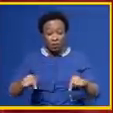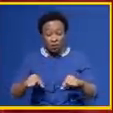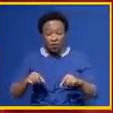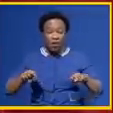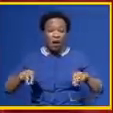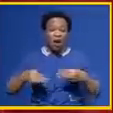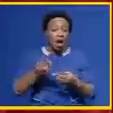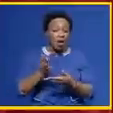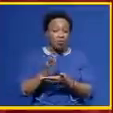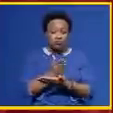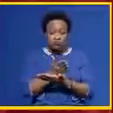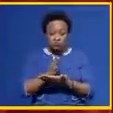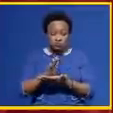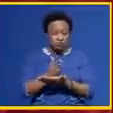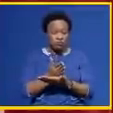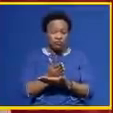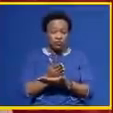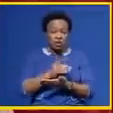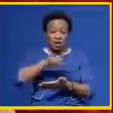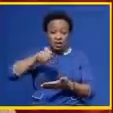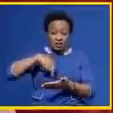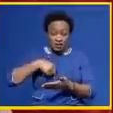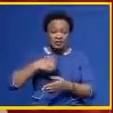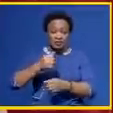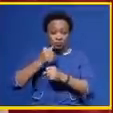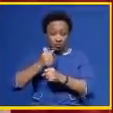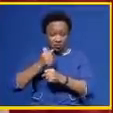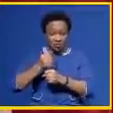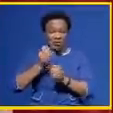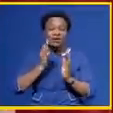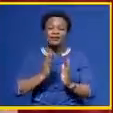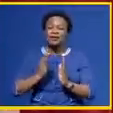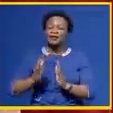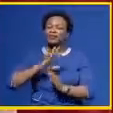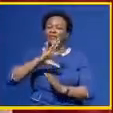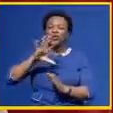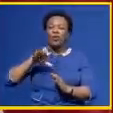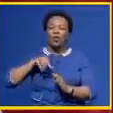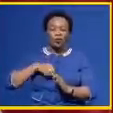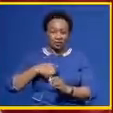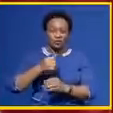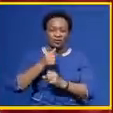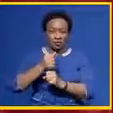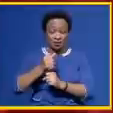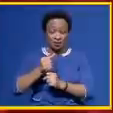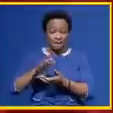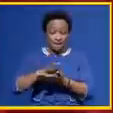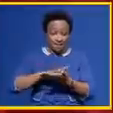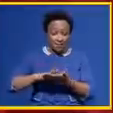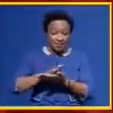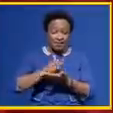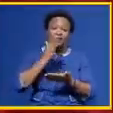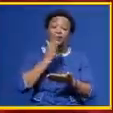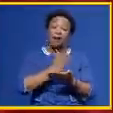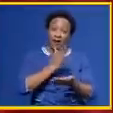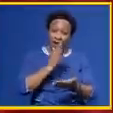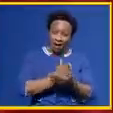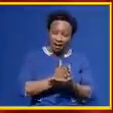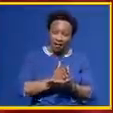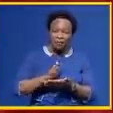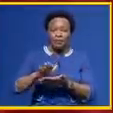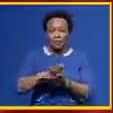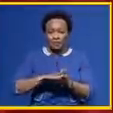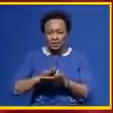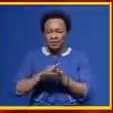kutugawa. Sisi tutazingatia katika taratibu zote misingi ya haki na misingi